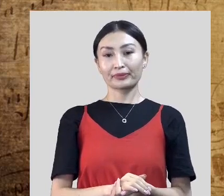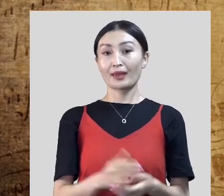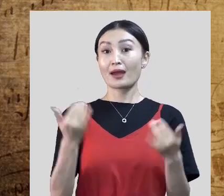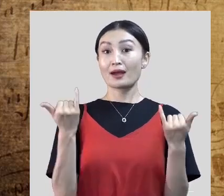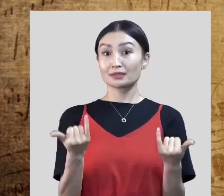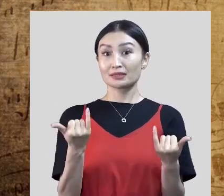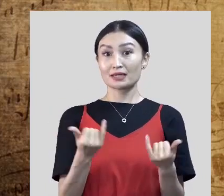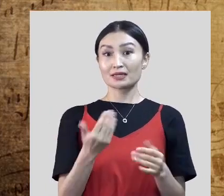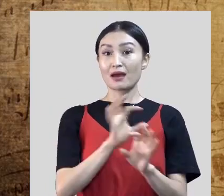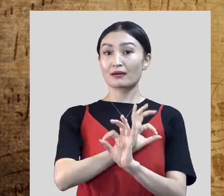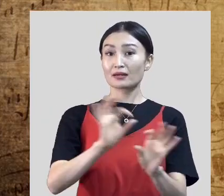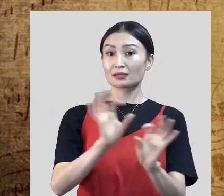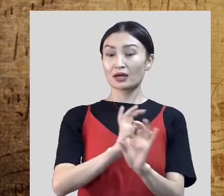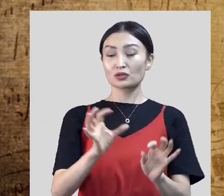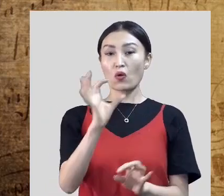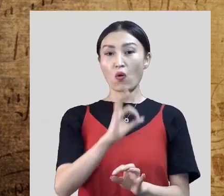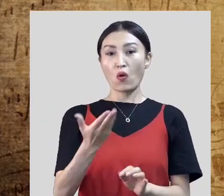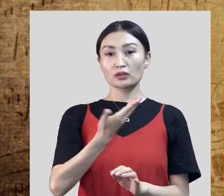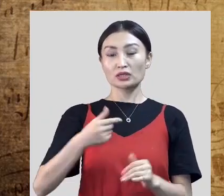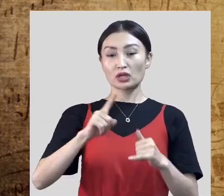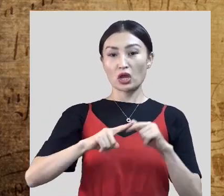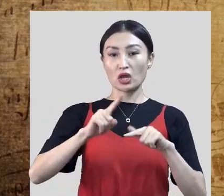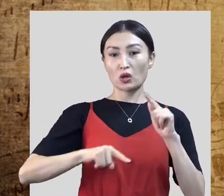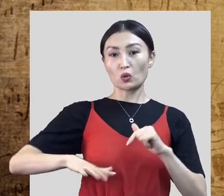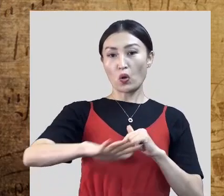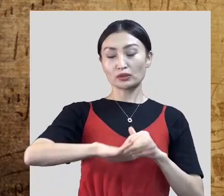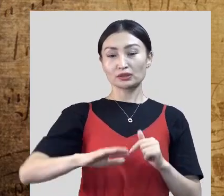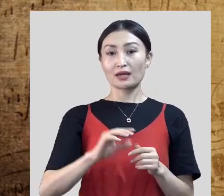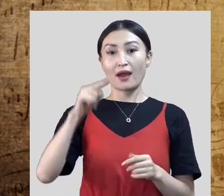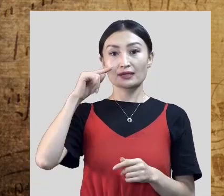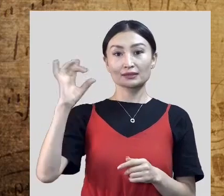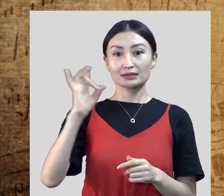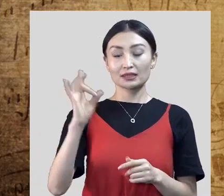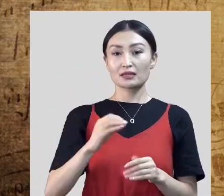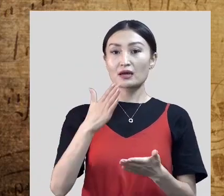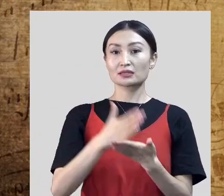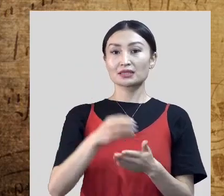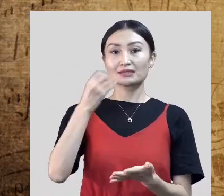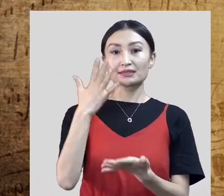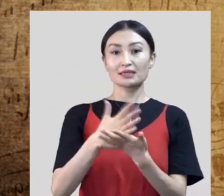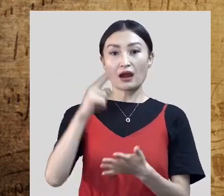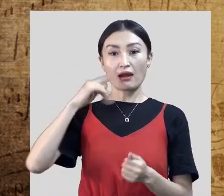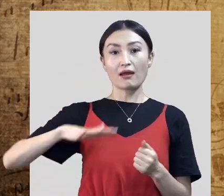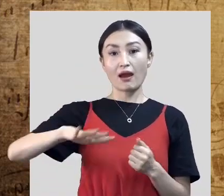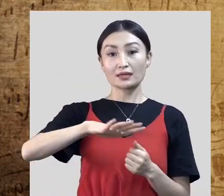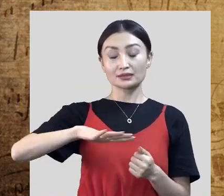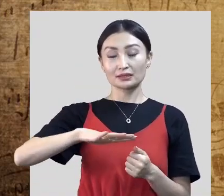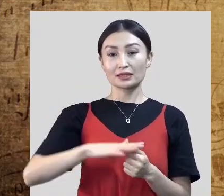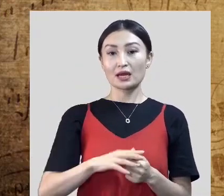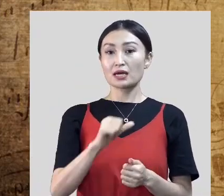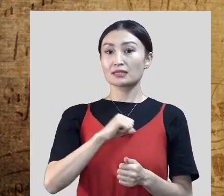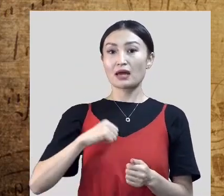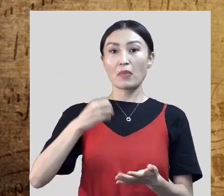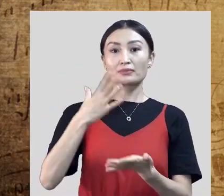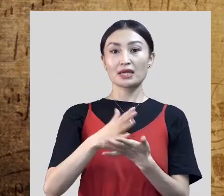А сейчас я вам расскажу о нашей Родине поподробнее. Кыргызстан расположен в Центральной Азии, в